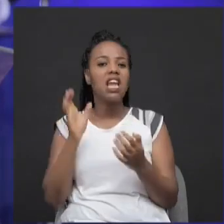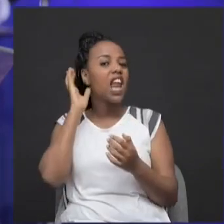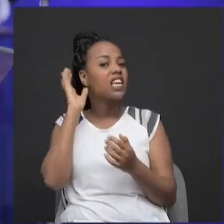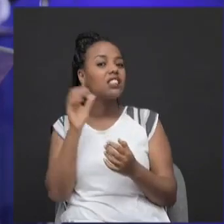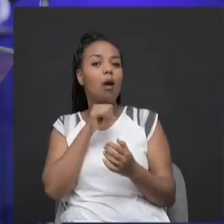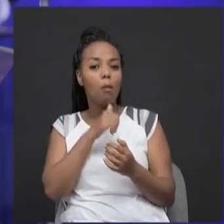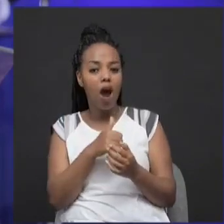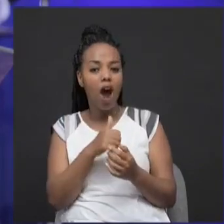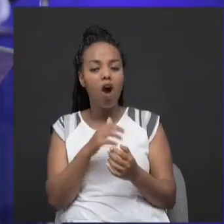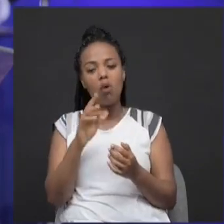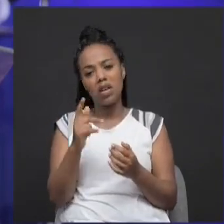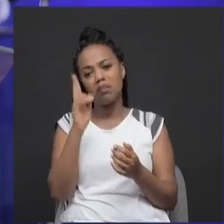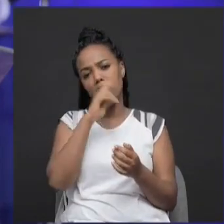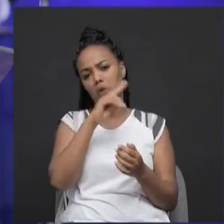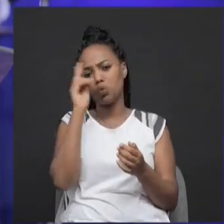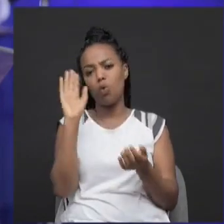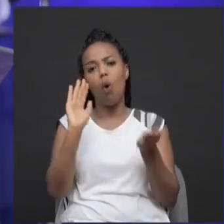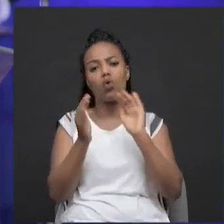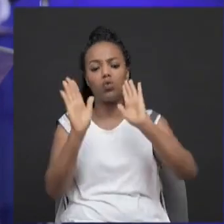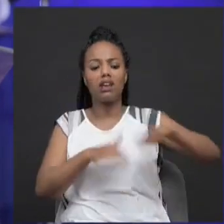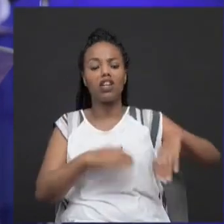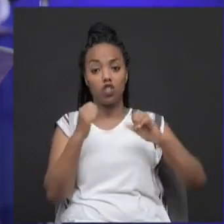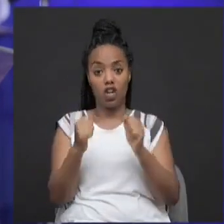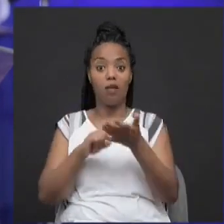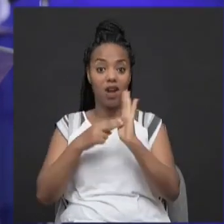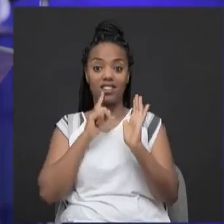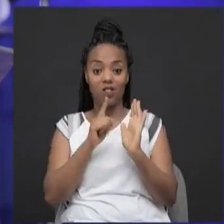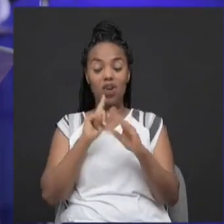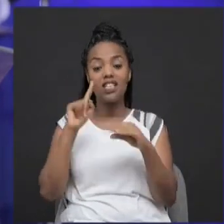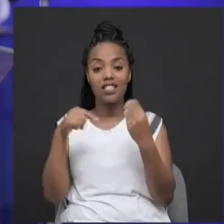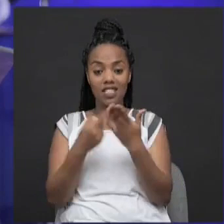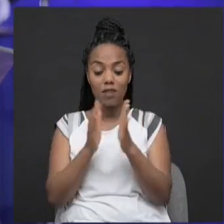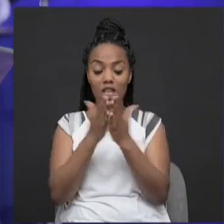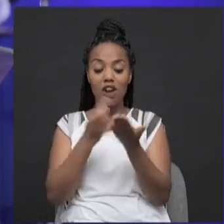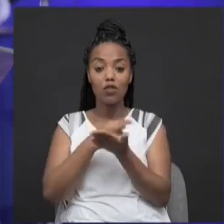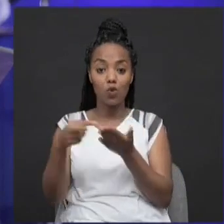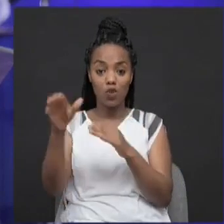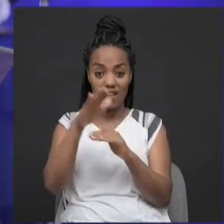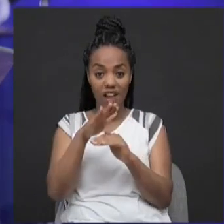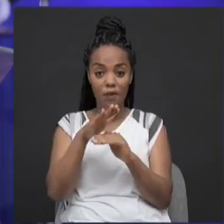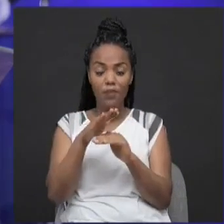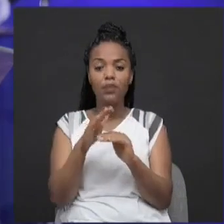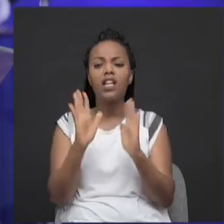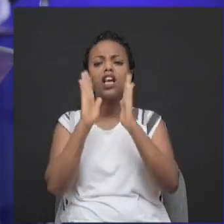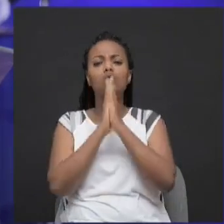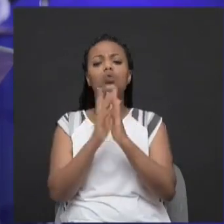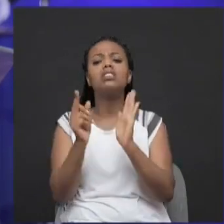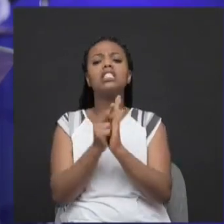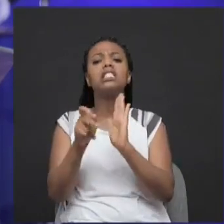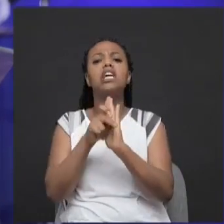ላይሰማ ወይም ደግሞ ከንቱ ሆኖ ሊቀር ይችላል ማለት ነው። ስለዚህ መጽሐፍ ቅዱስ ላይ እስቲ እንደው የጸሎትን ህገ